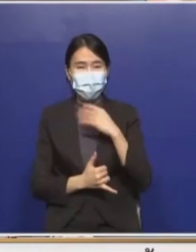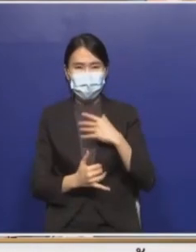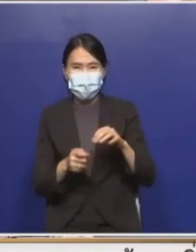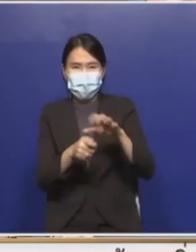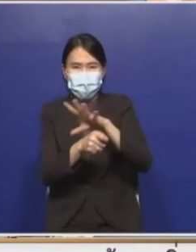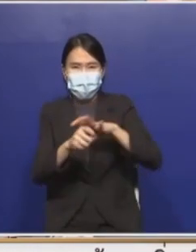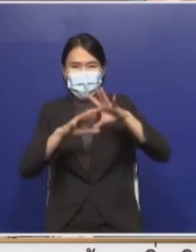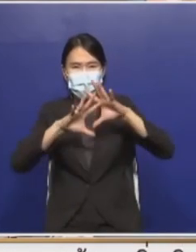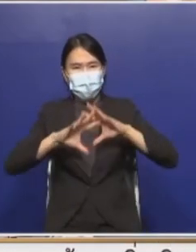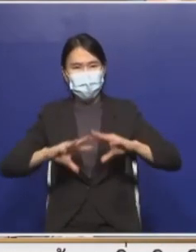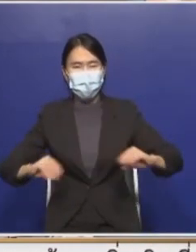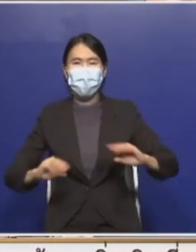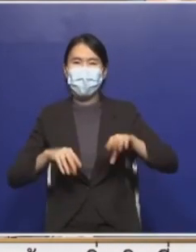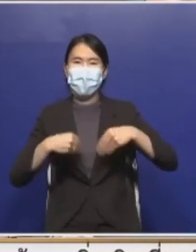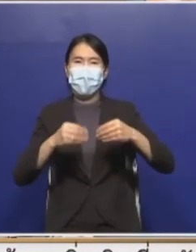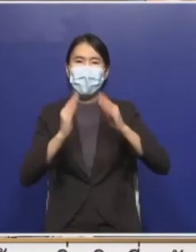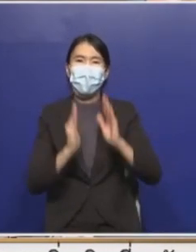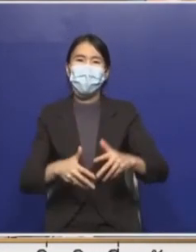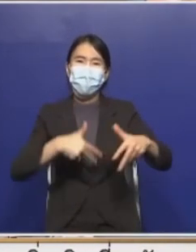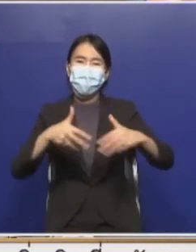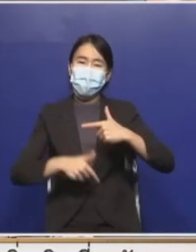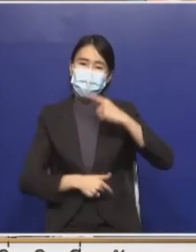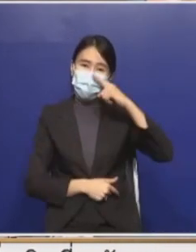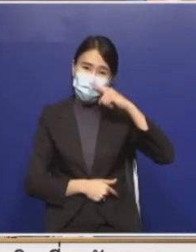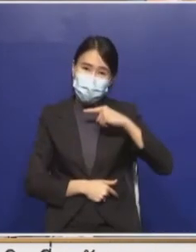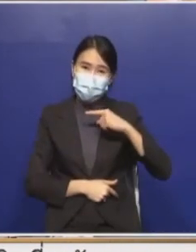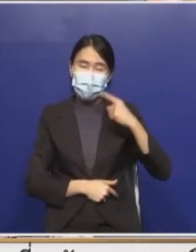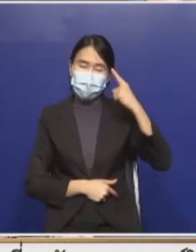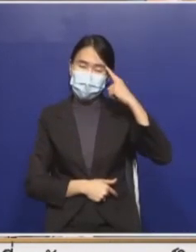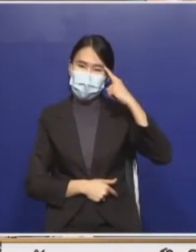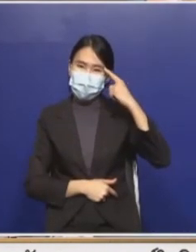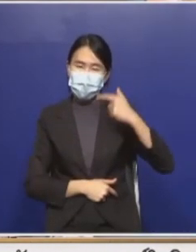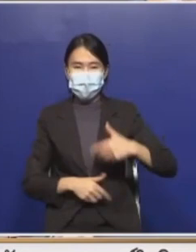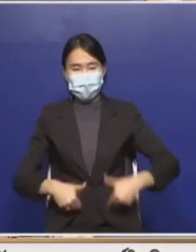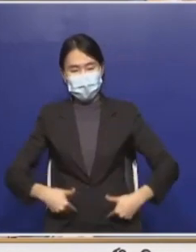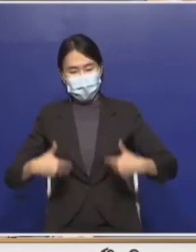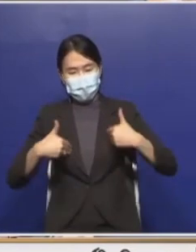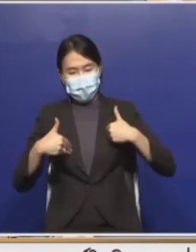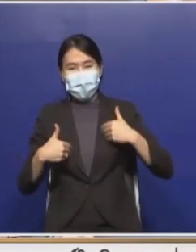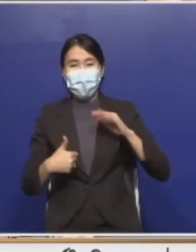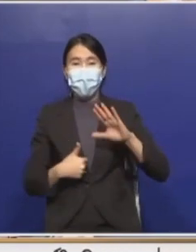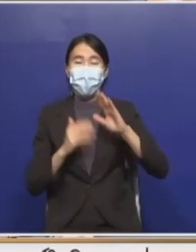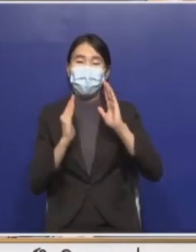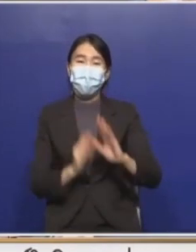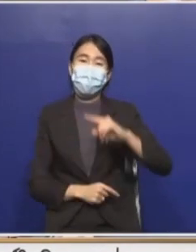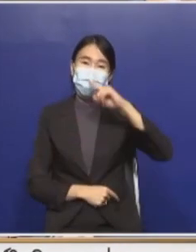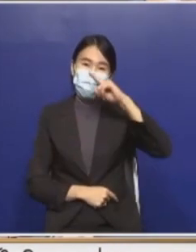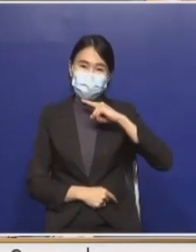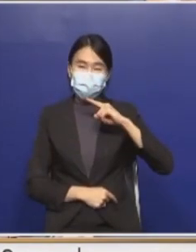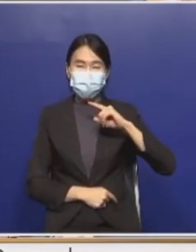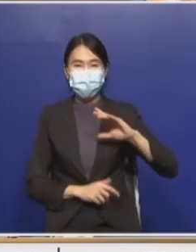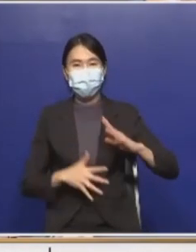ประเทศไทยสร้างความเชื่อมั่นในชีวิตและทรัพย์สินของพี่น้องประชาชน